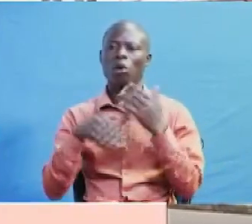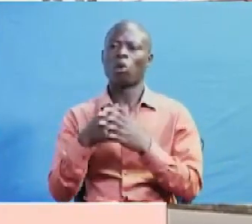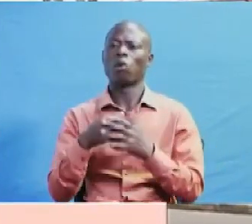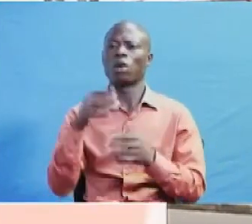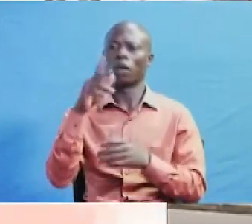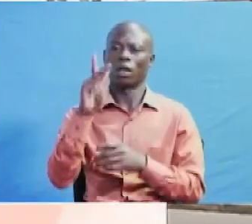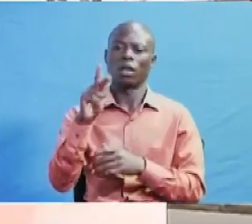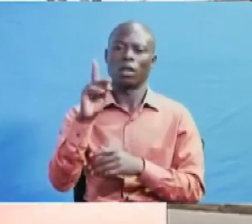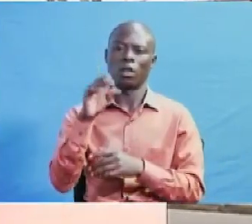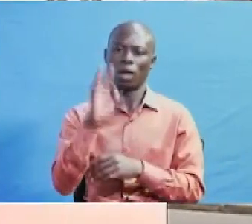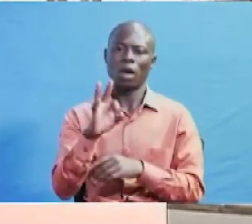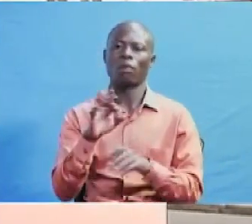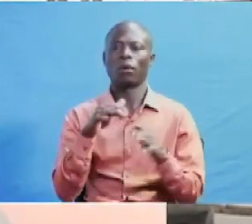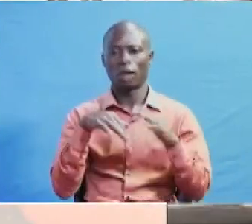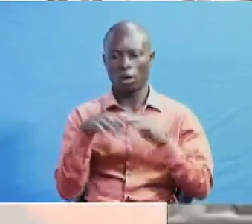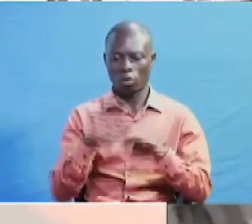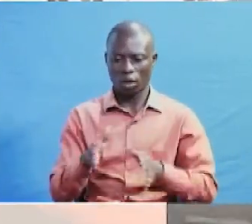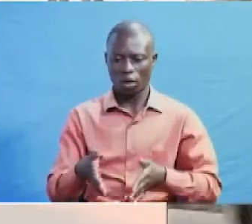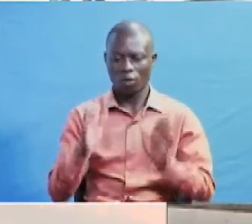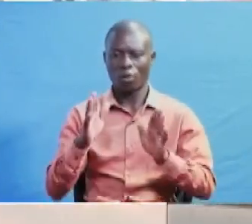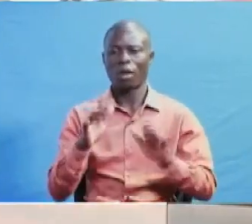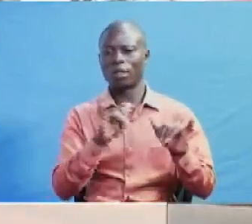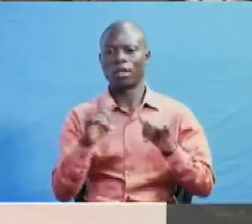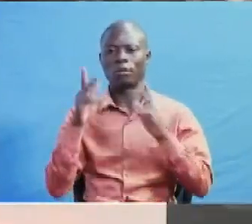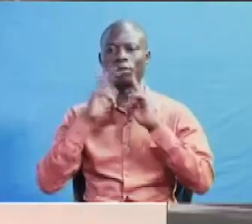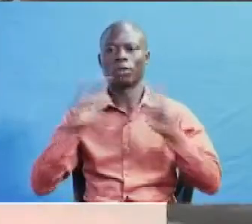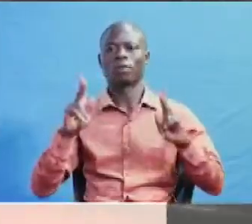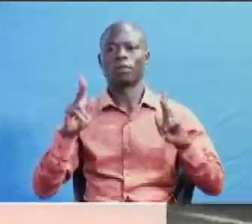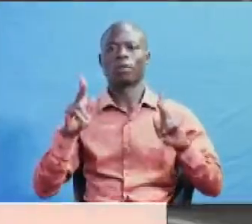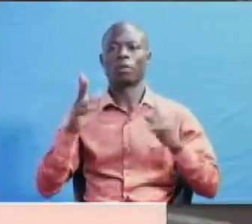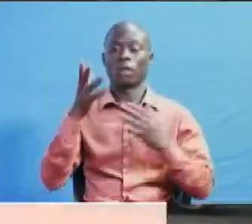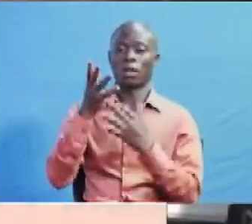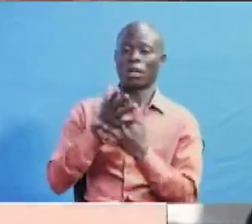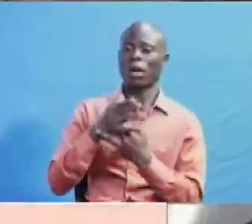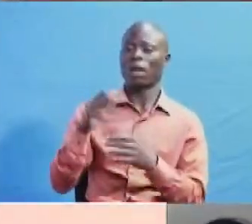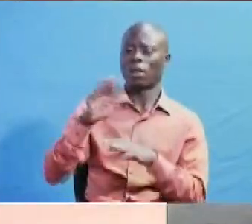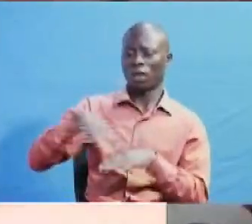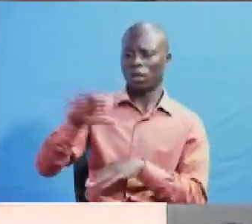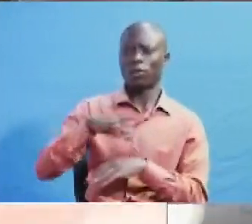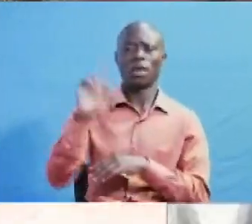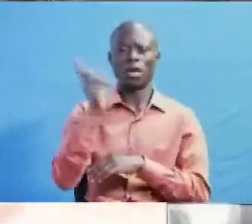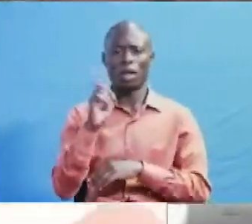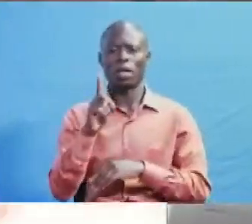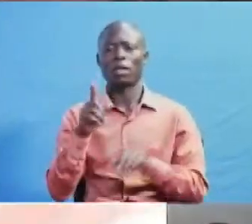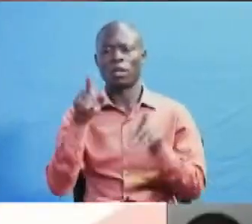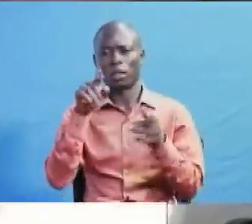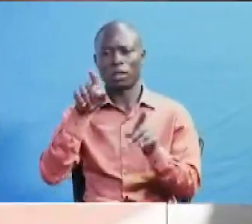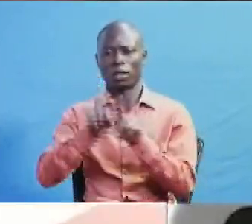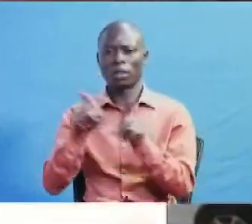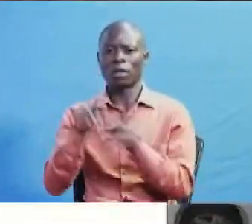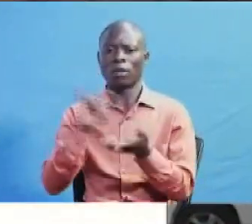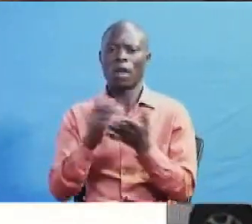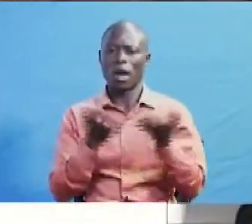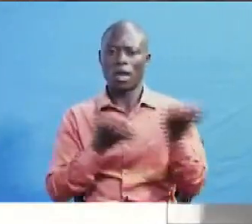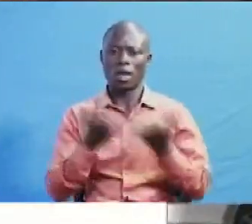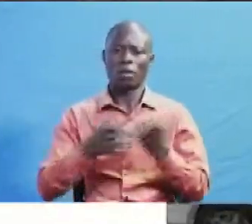ulinzi KDF wakiwa barabarani kudumisha amani. Katika sehemu nyingi za Nairobi, ikiwa ni pamoja na eneo la